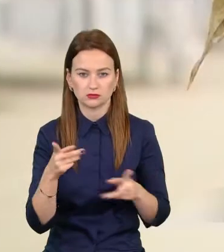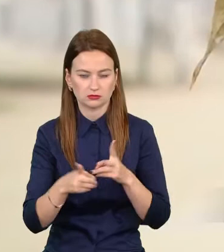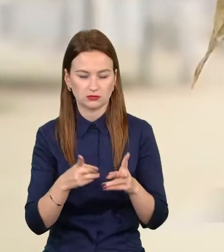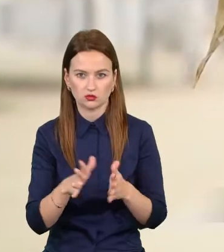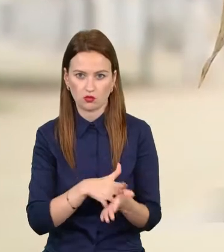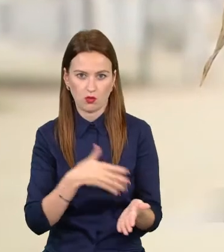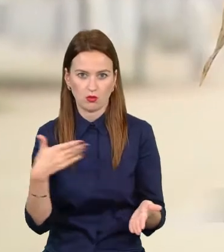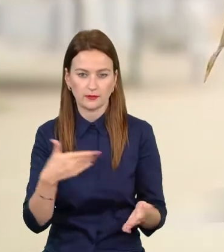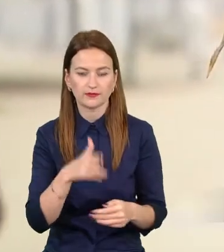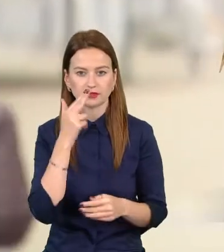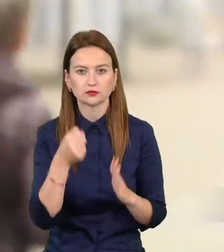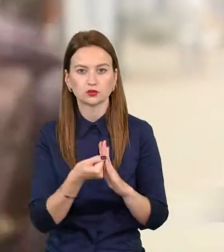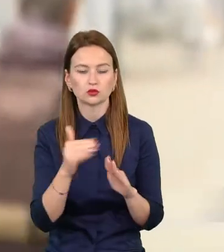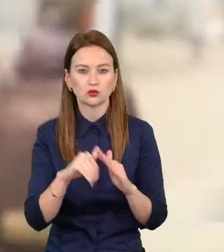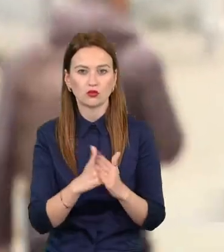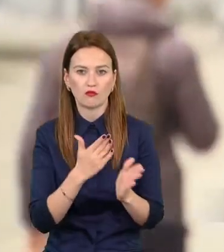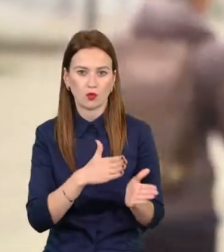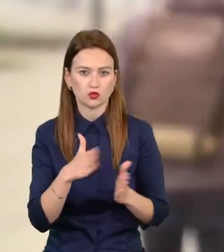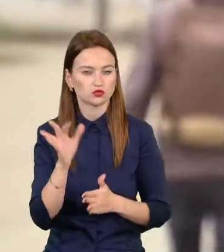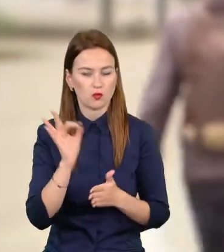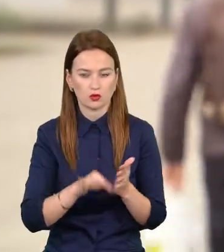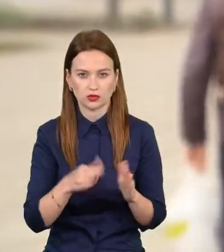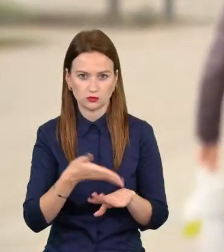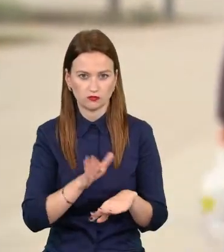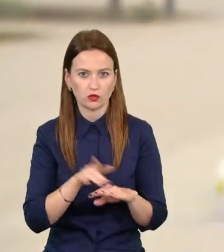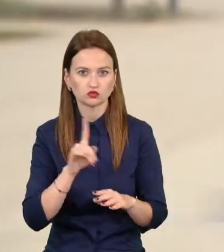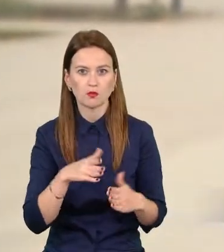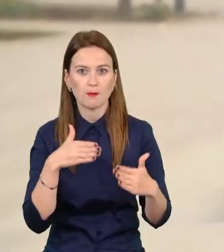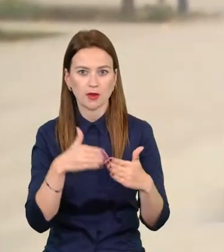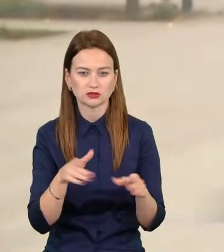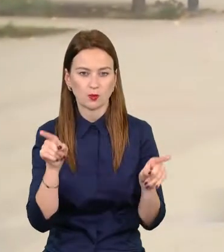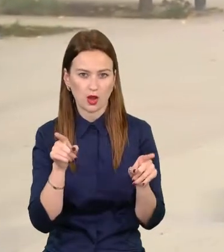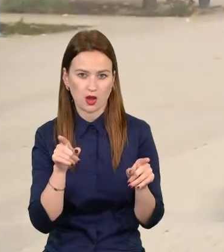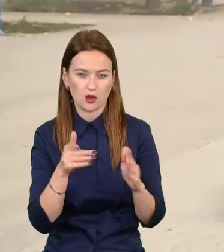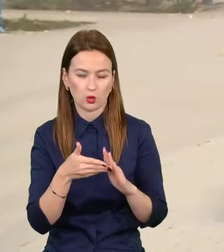долго. Звикнути до нового режиму одразу важко, тож, аби максимально